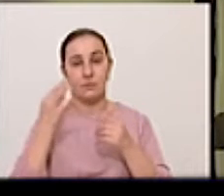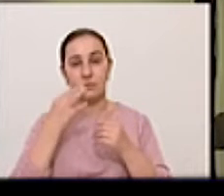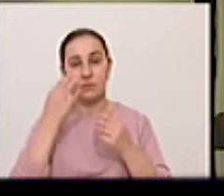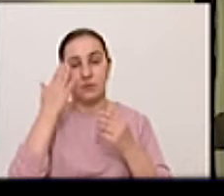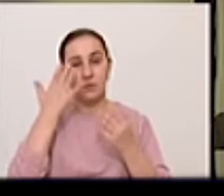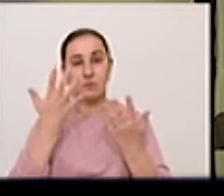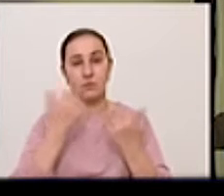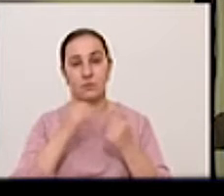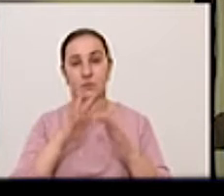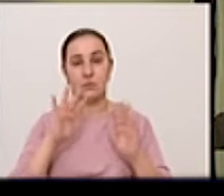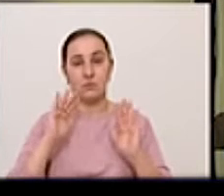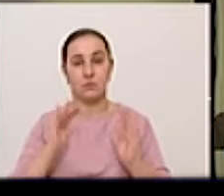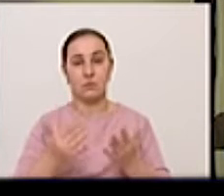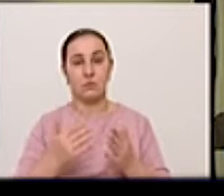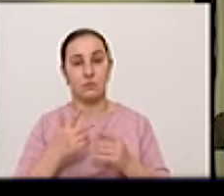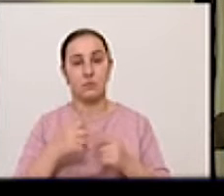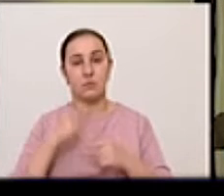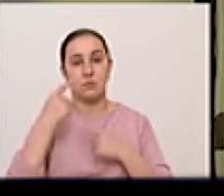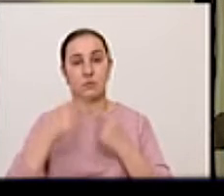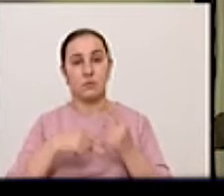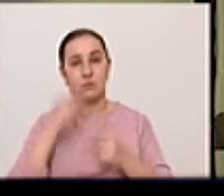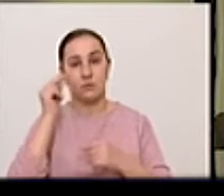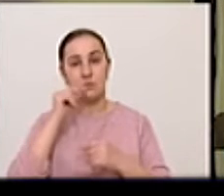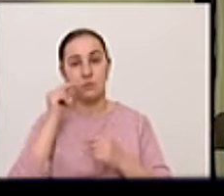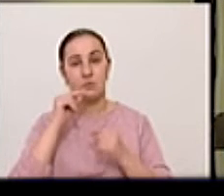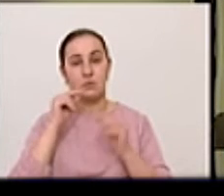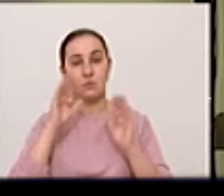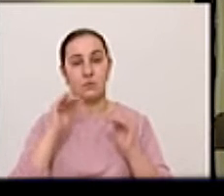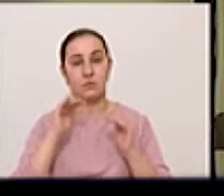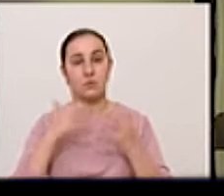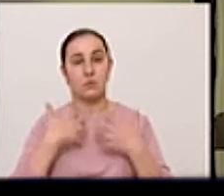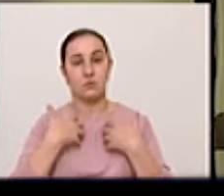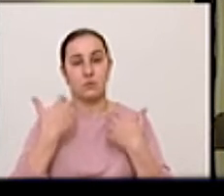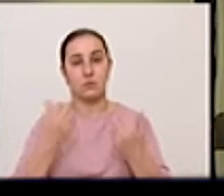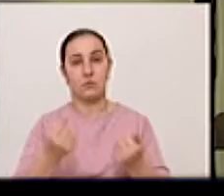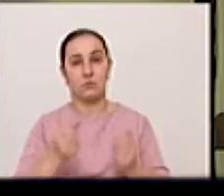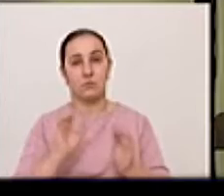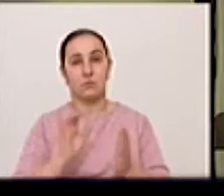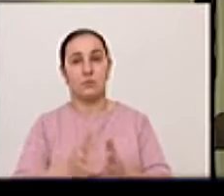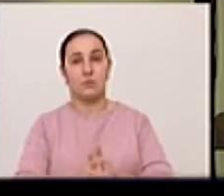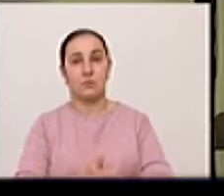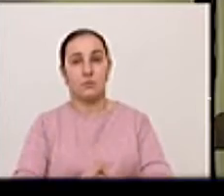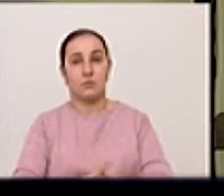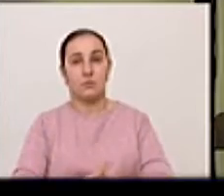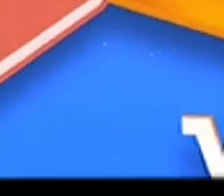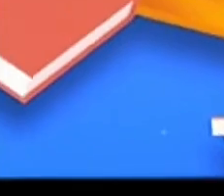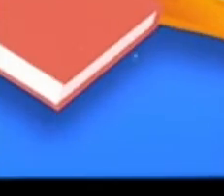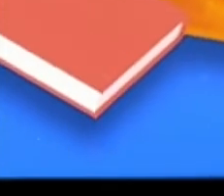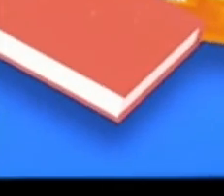ilm olishdan to'xtamang. Keyingi darsda yuz ko'rishguncha, xayr, sog' bo'ling.